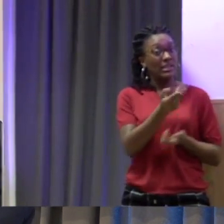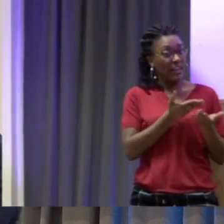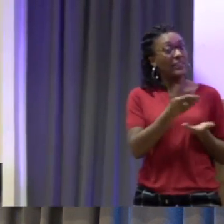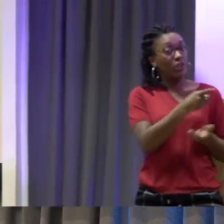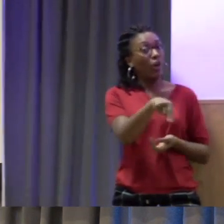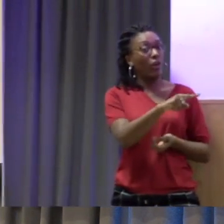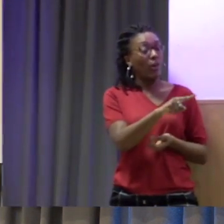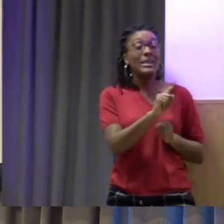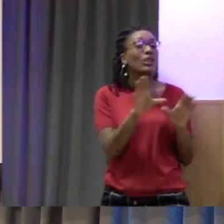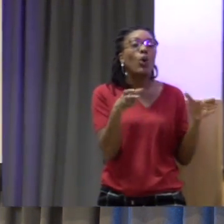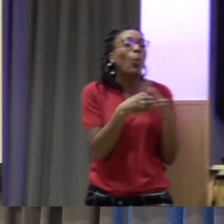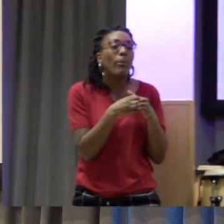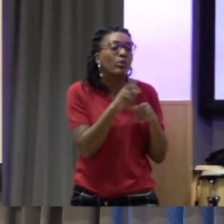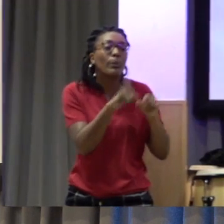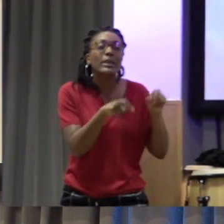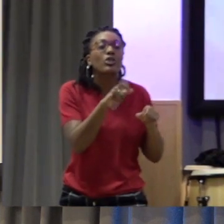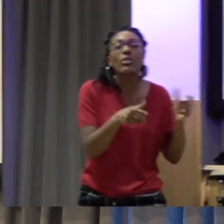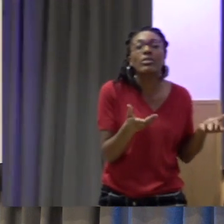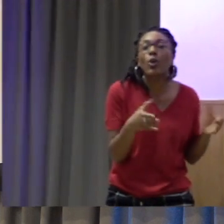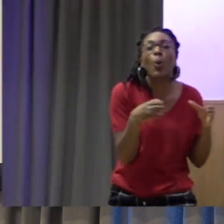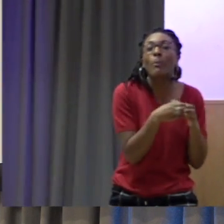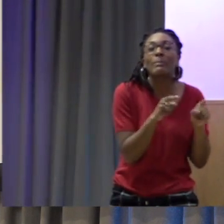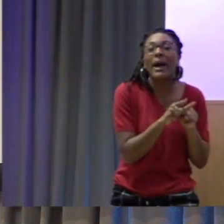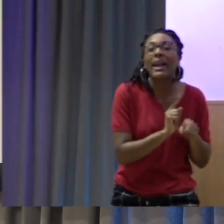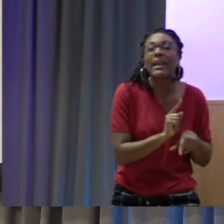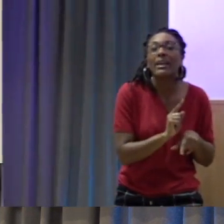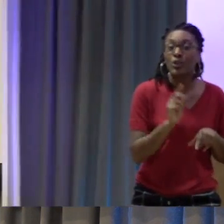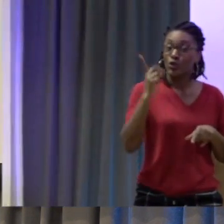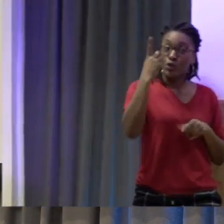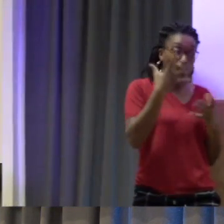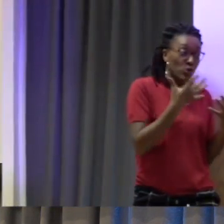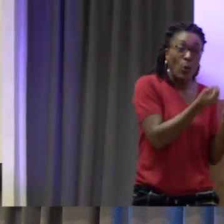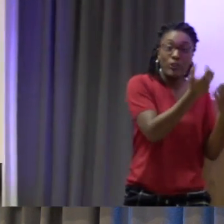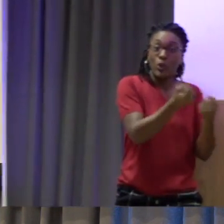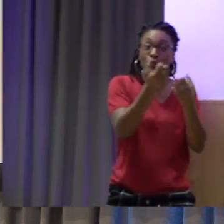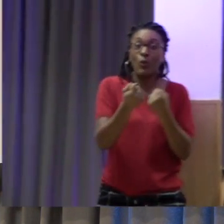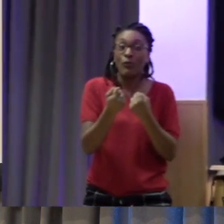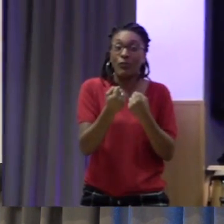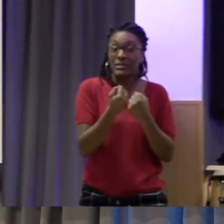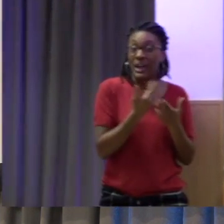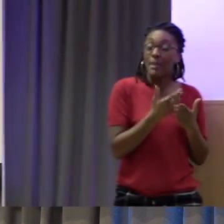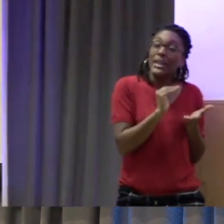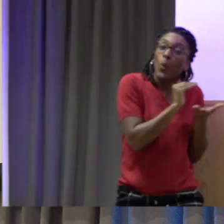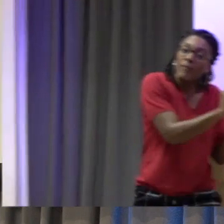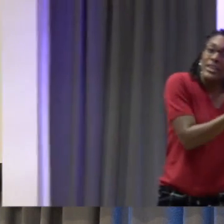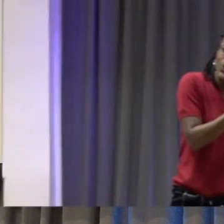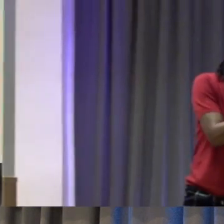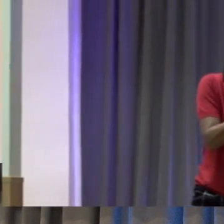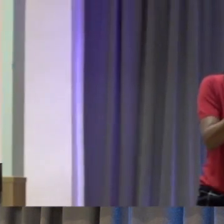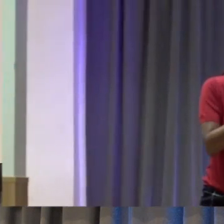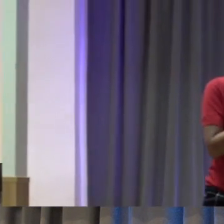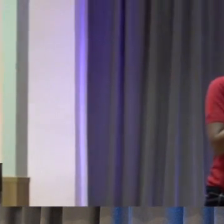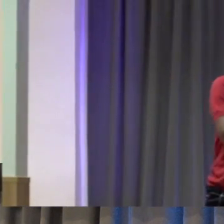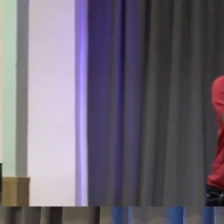d'un groupe de personnes que le Seigneur sauve et qui confie à chacun des